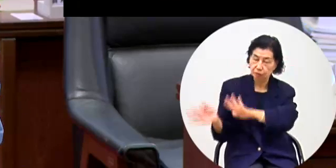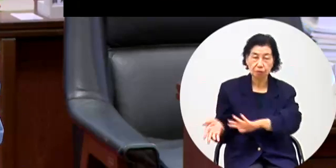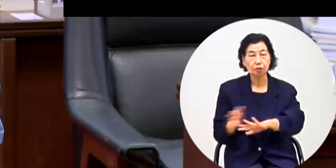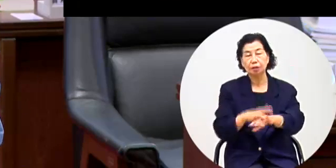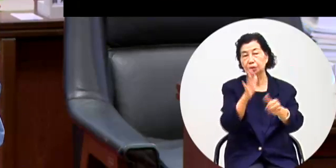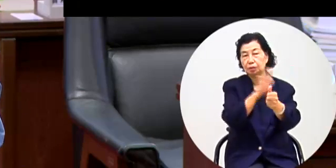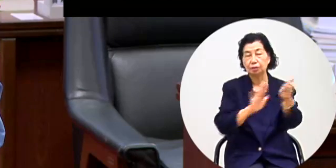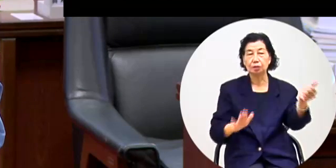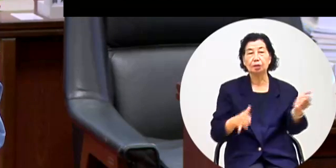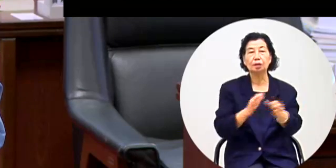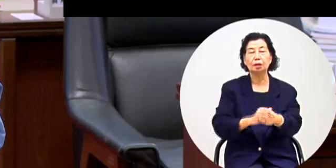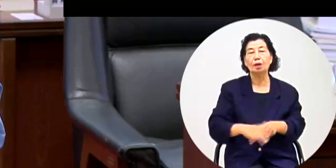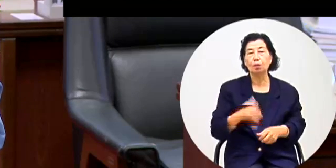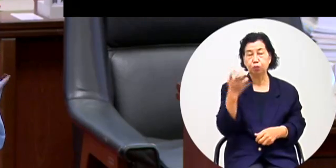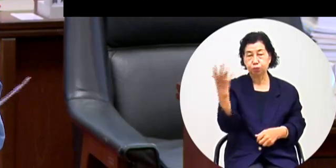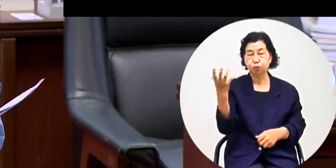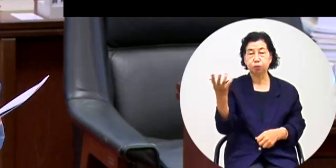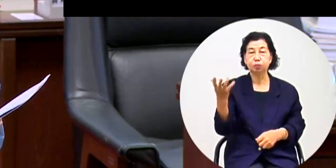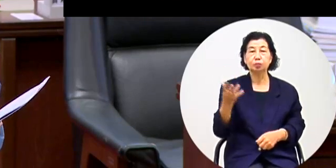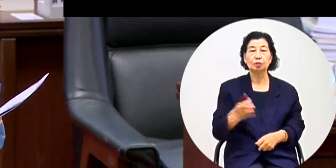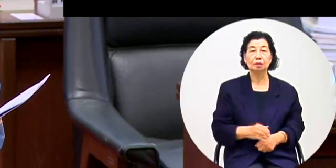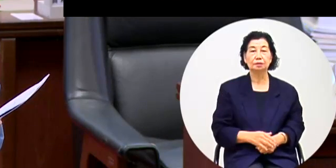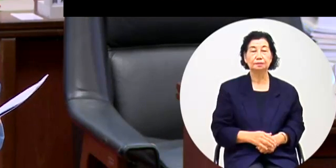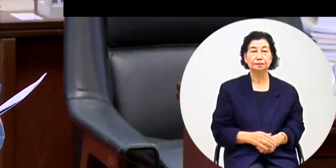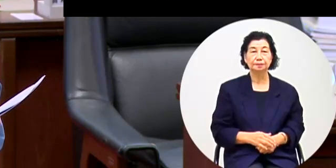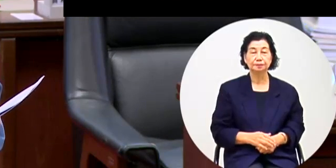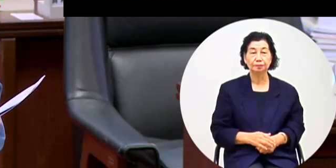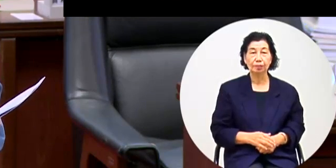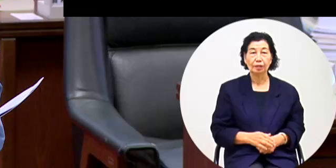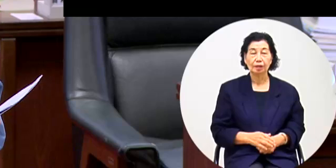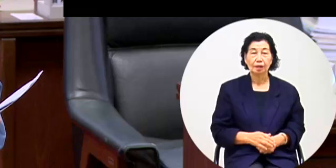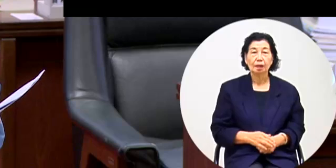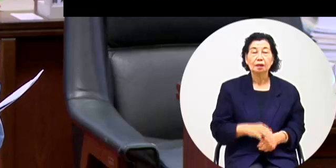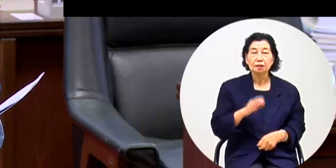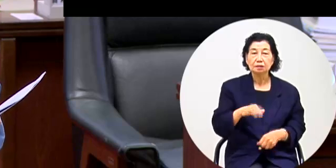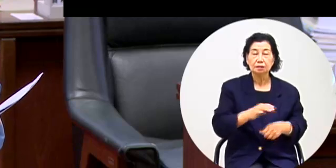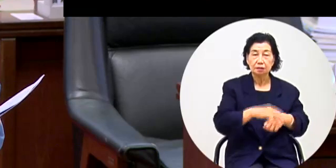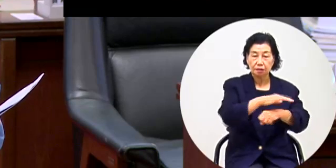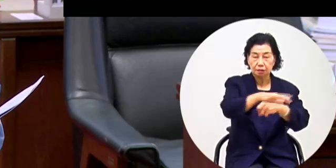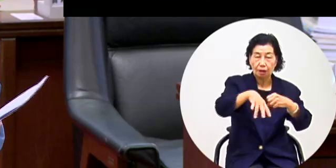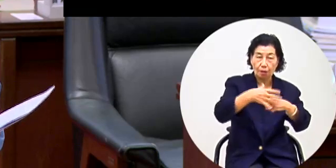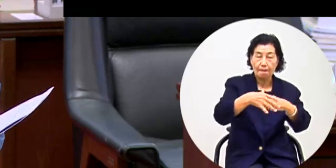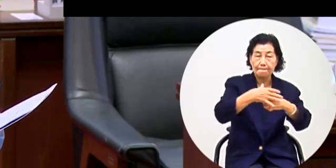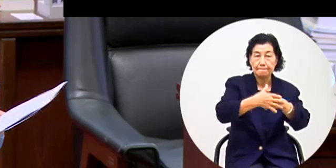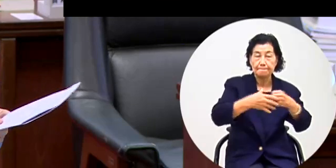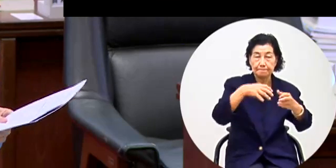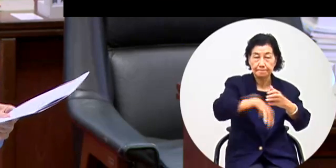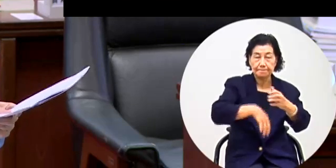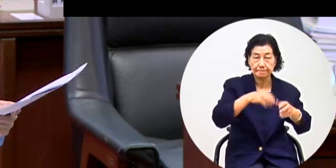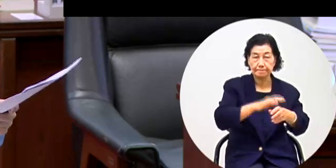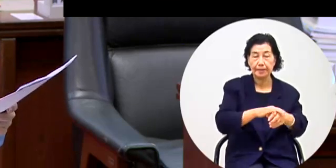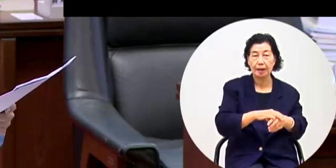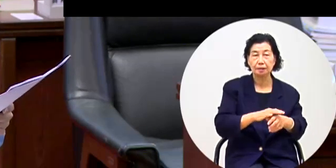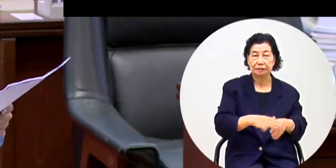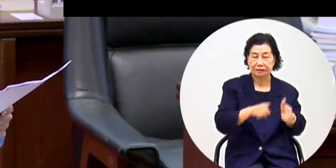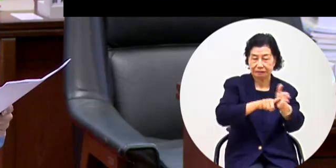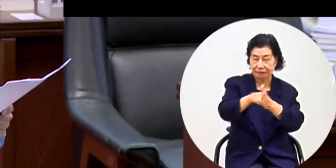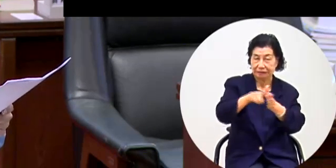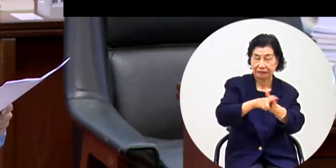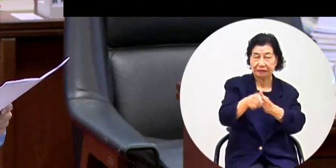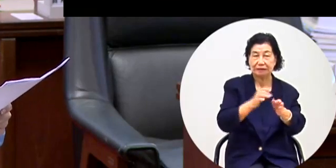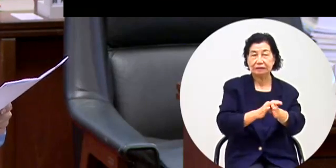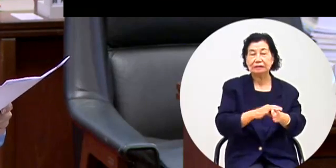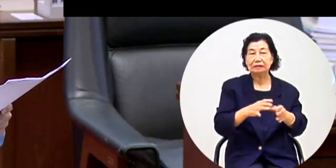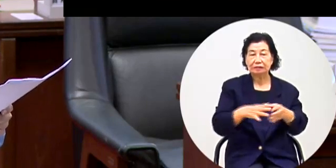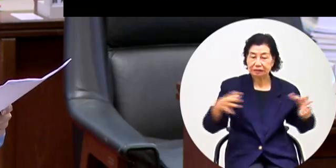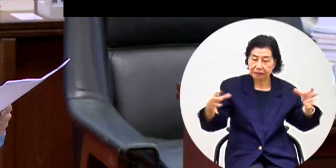于这个环保的议题上面，我想在高雄市一直以来也都离不开，而且一直以来也都是高雄市一个非常重要的议题啊。